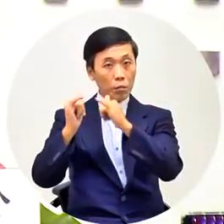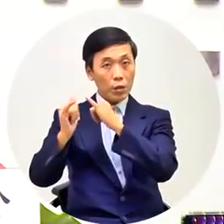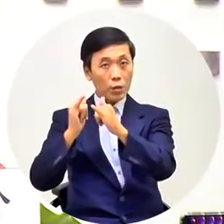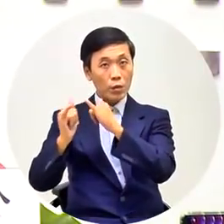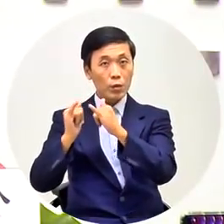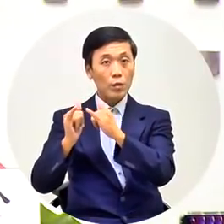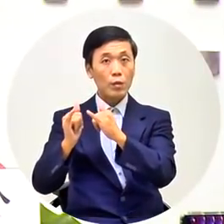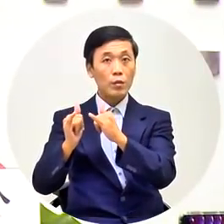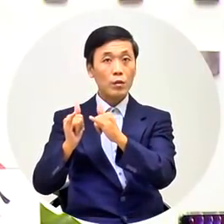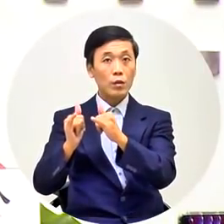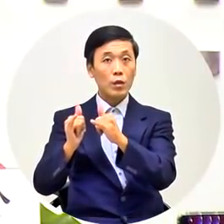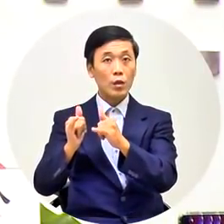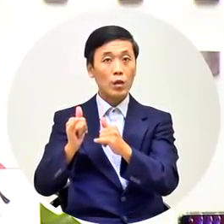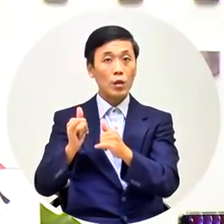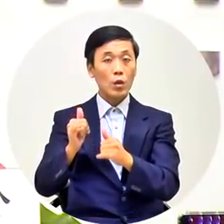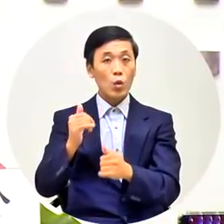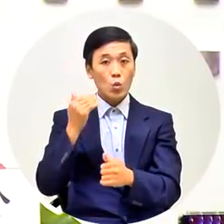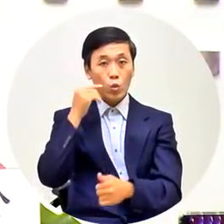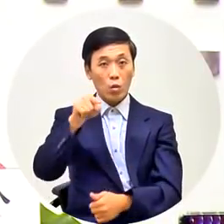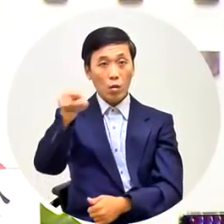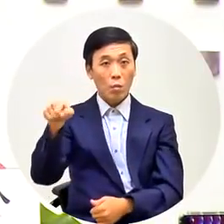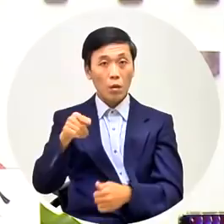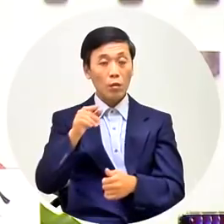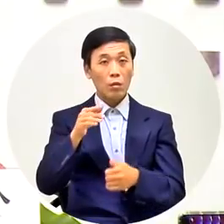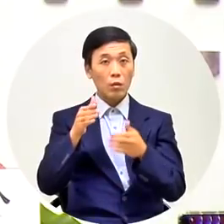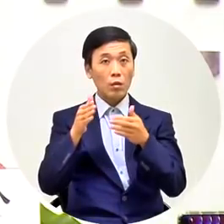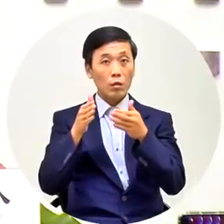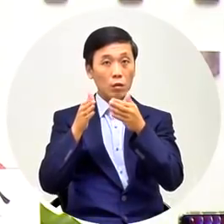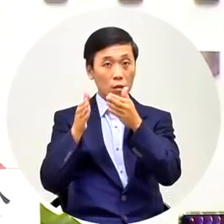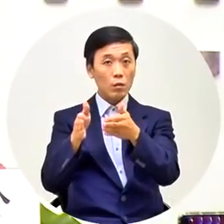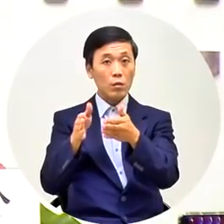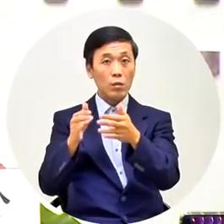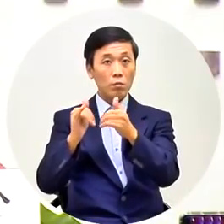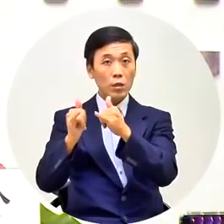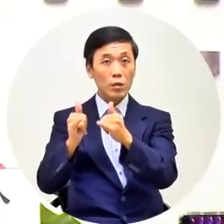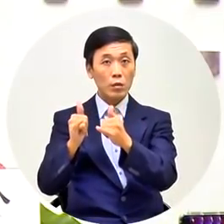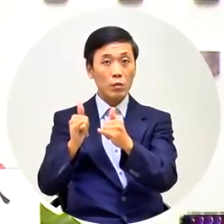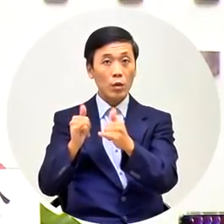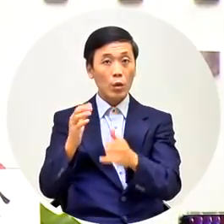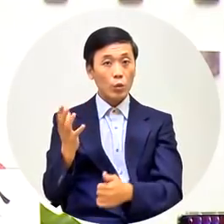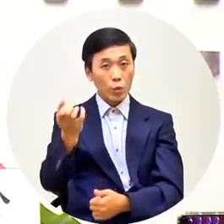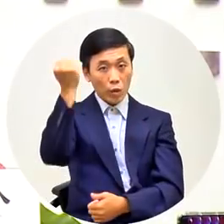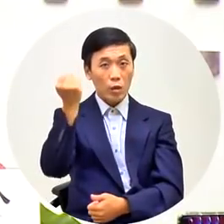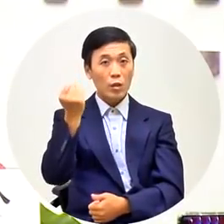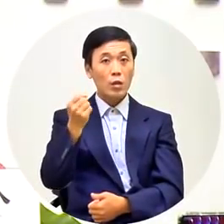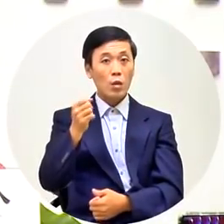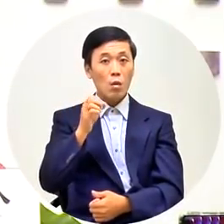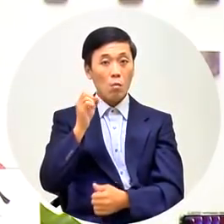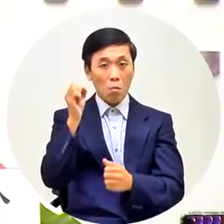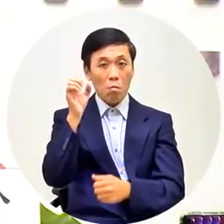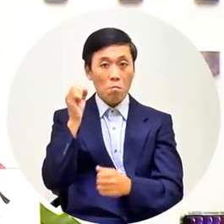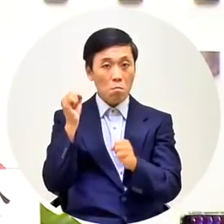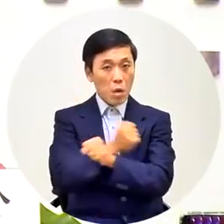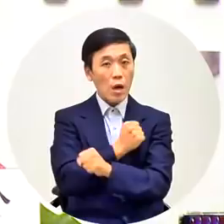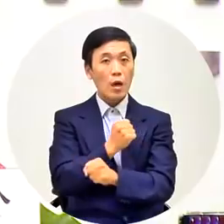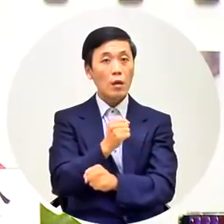何对咱百姓、咱人民权益有损害的所在，高雄市议会